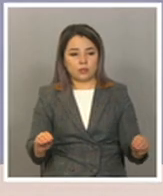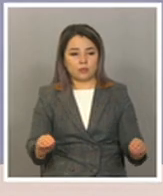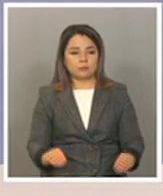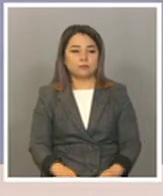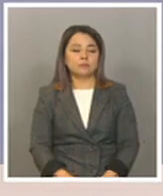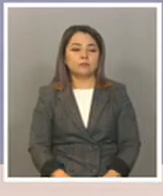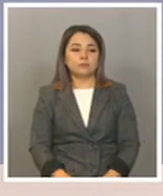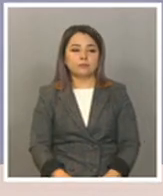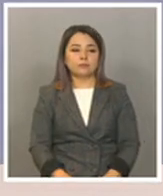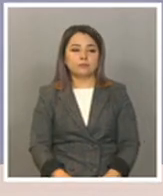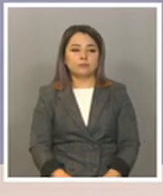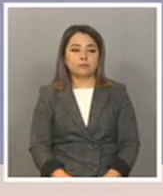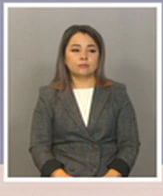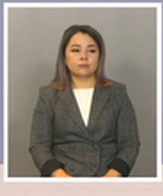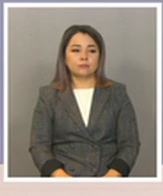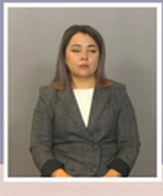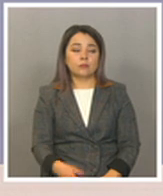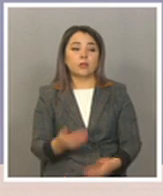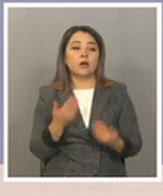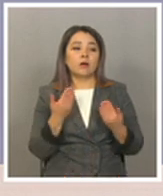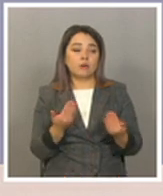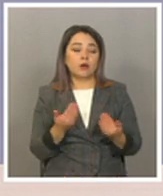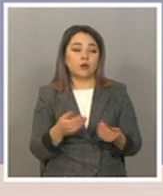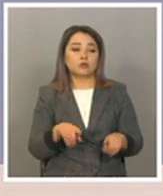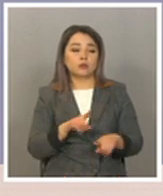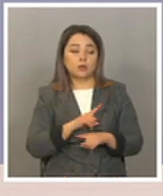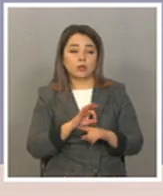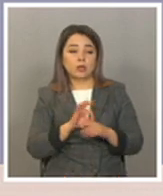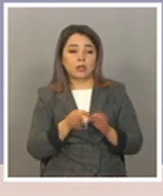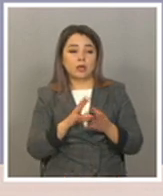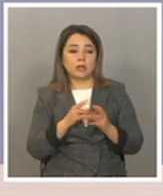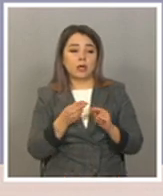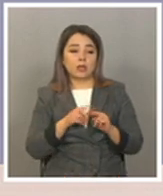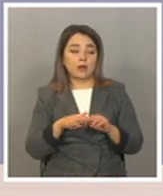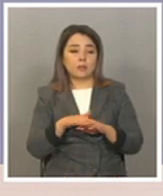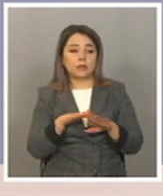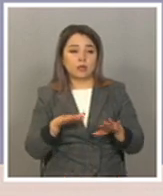Ребята, теперь вас ждет творческая работа.